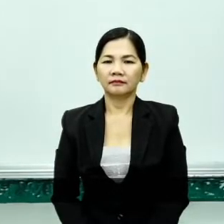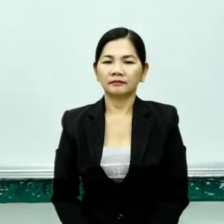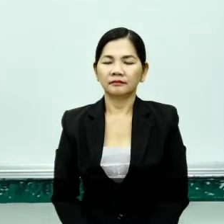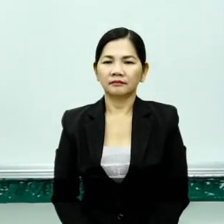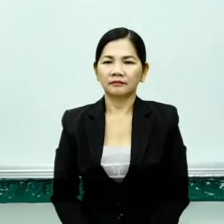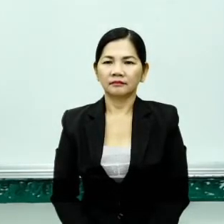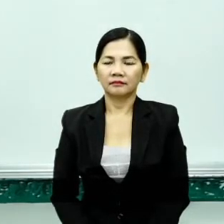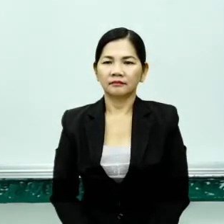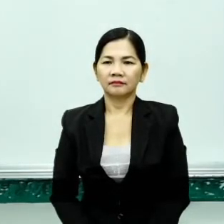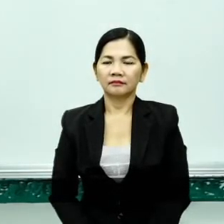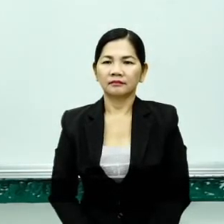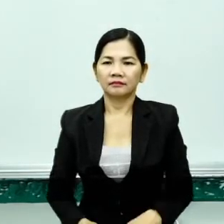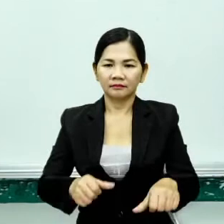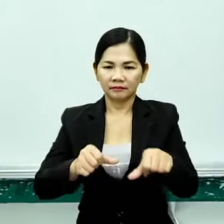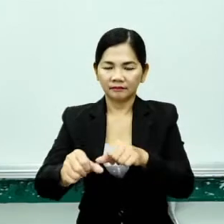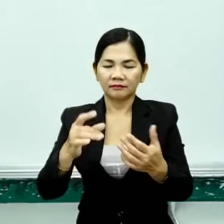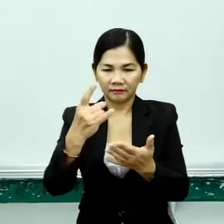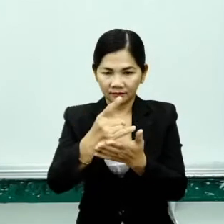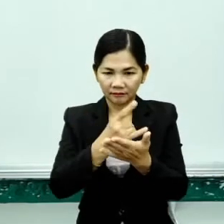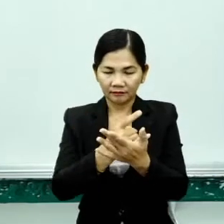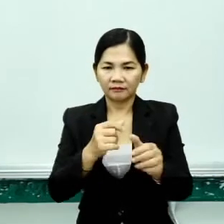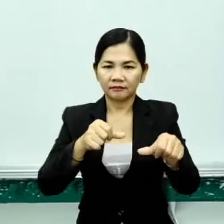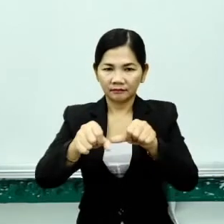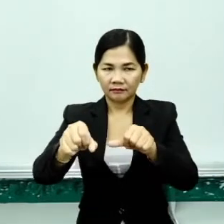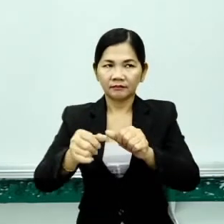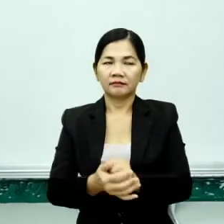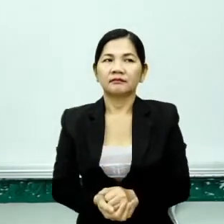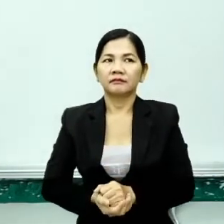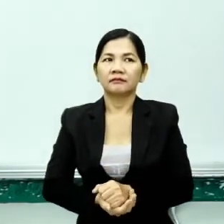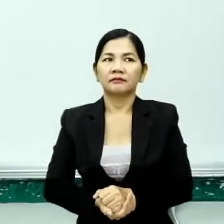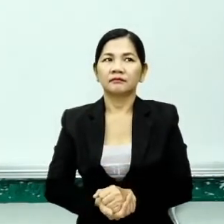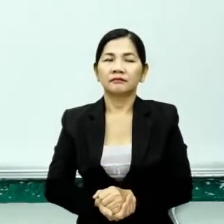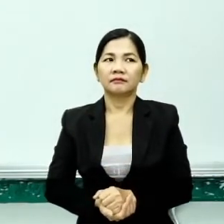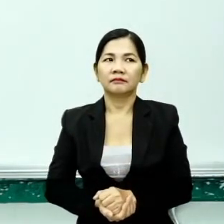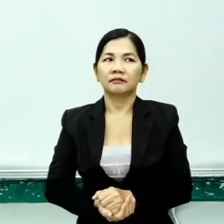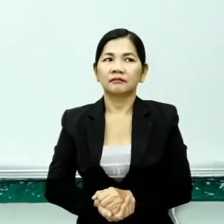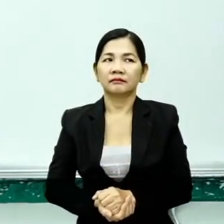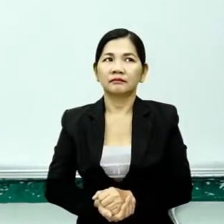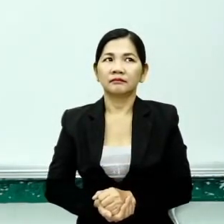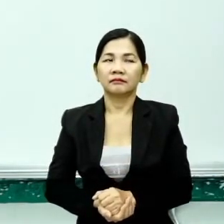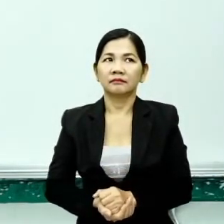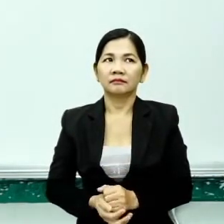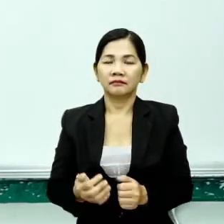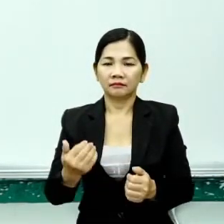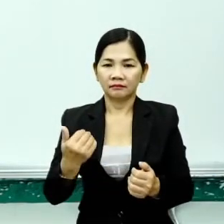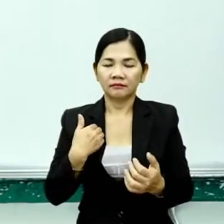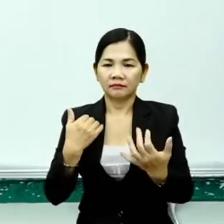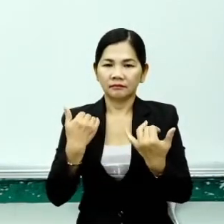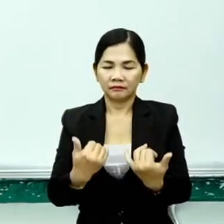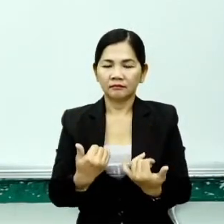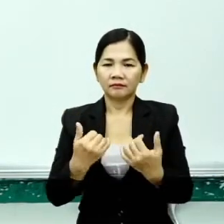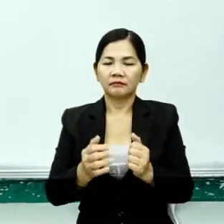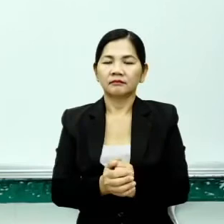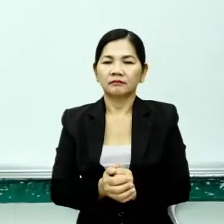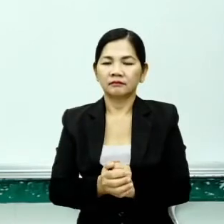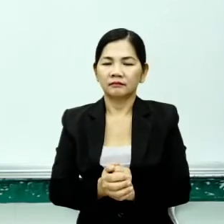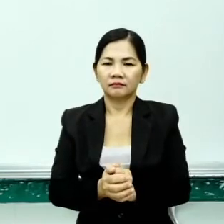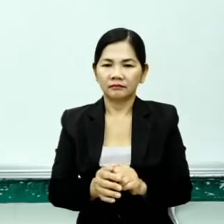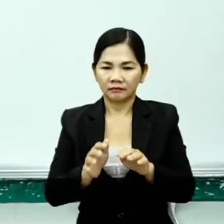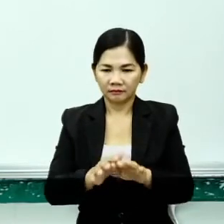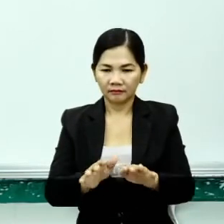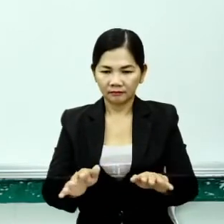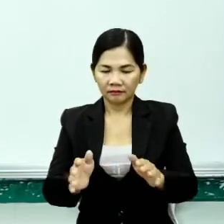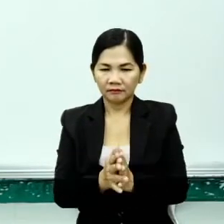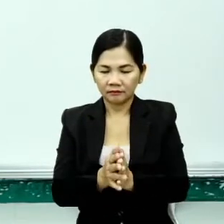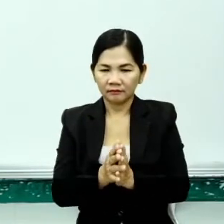cha chẳng cha dương bần to mê riêng rồi bà dương tiệt nà con cha con tặng ác nía chẳng cha con tặng ác nghĩa